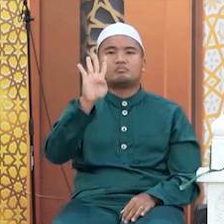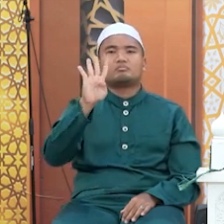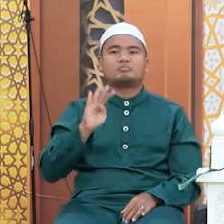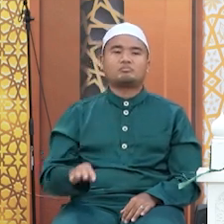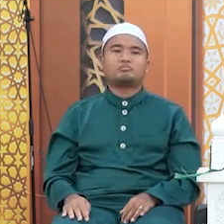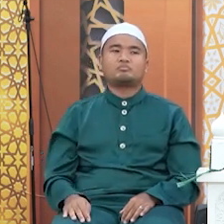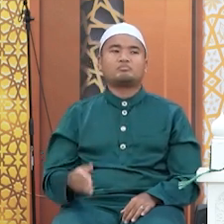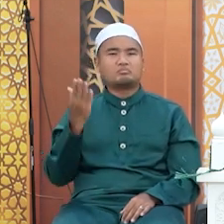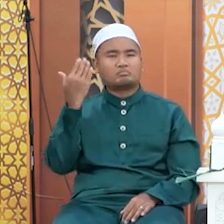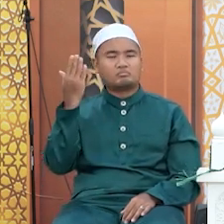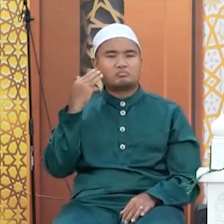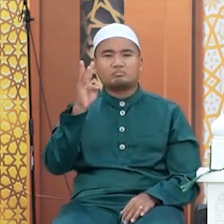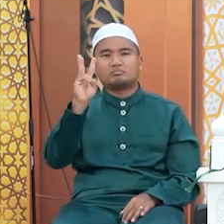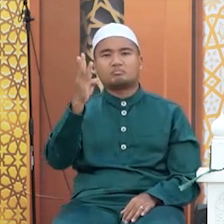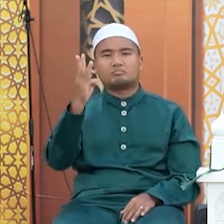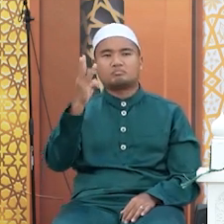16,000 je bayar seorang.